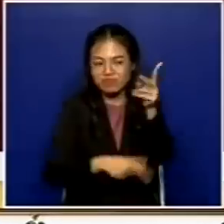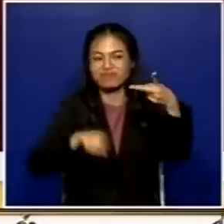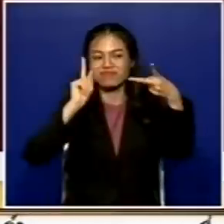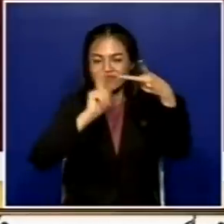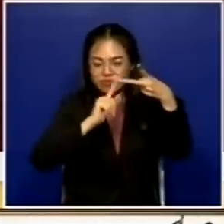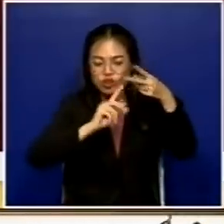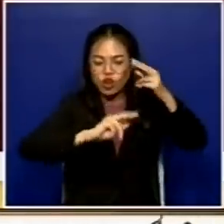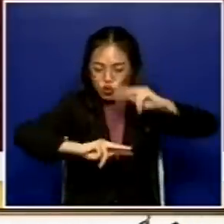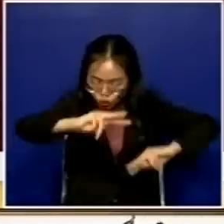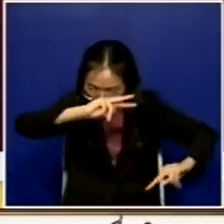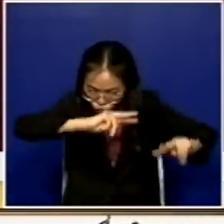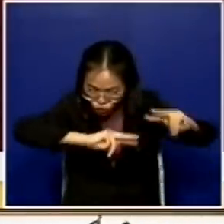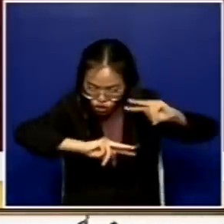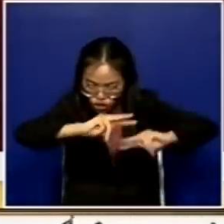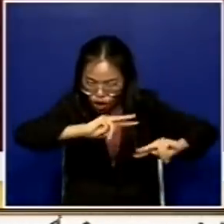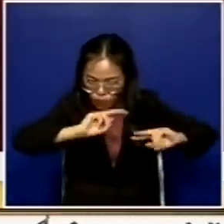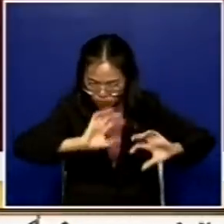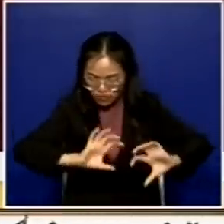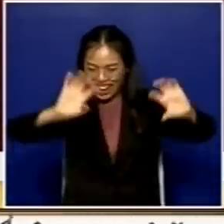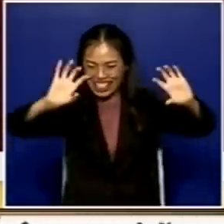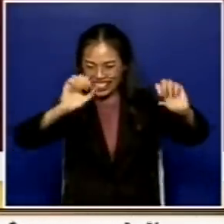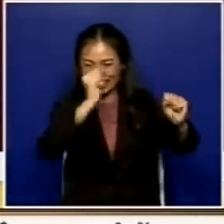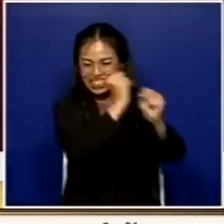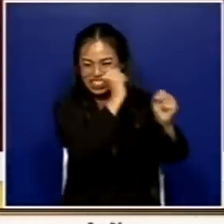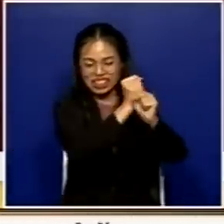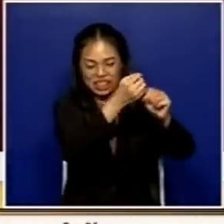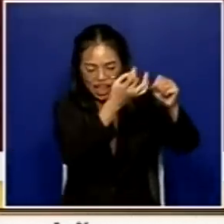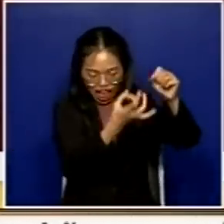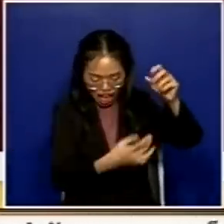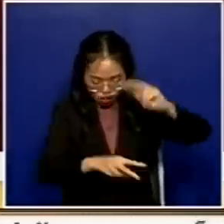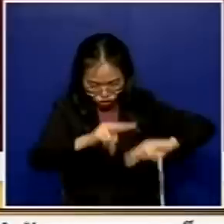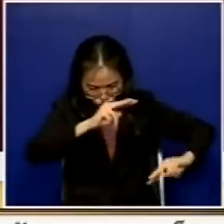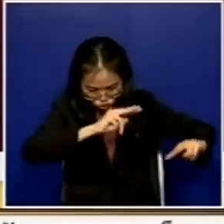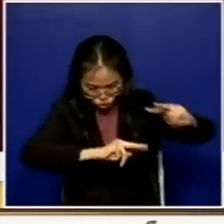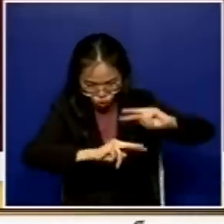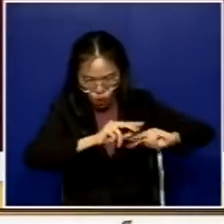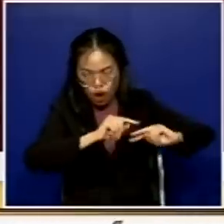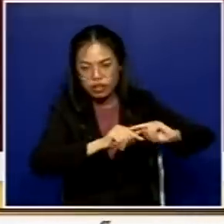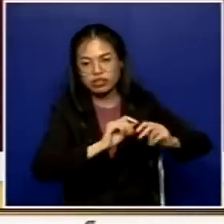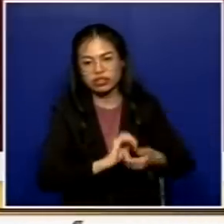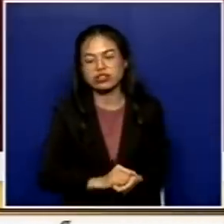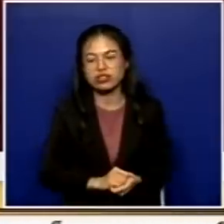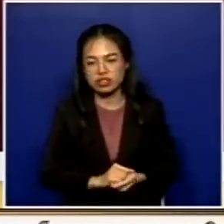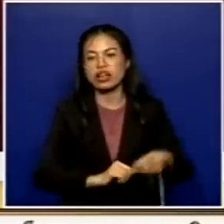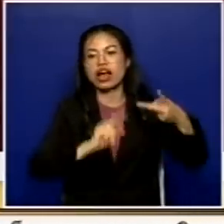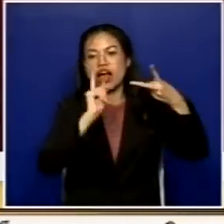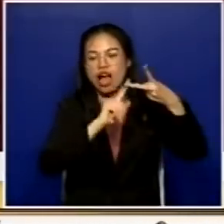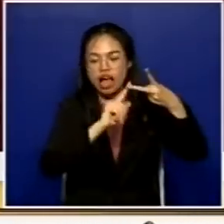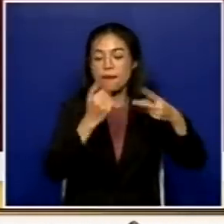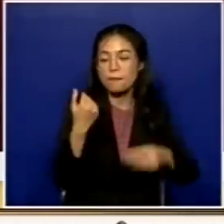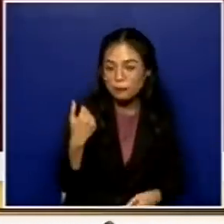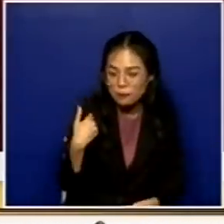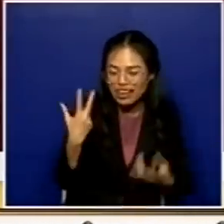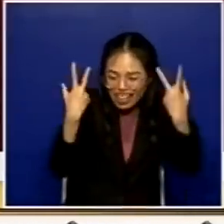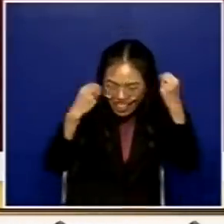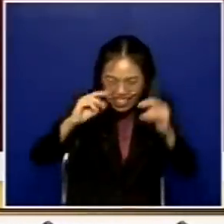บการทำงานของฝ่ายบริหารและนอนฝ่ายบริหารก็คือมีนายกรั่นเทด